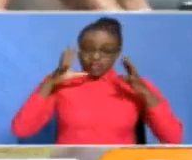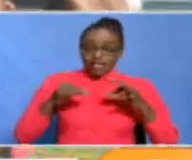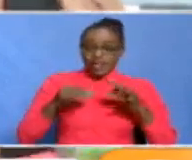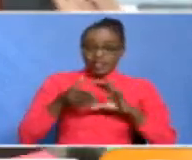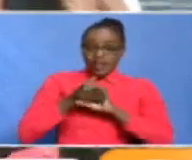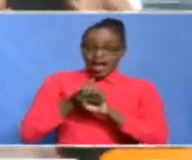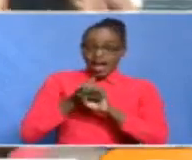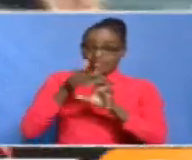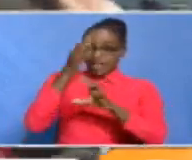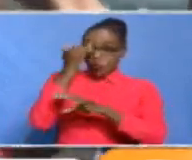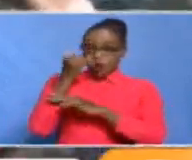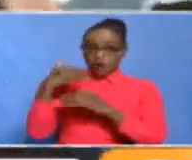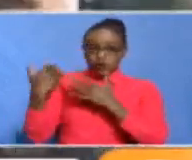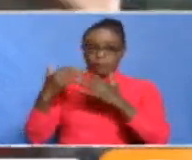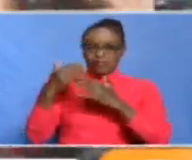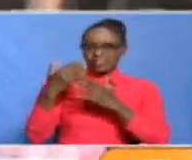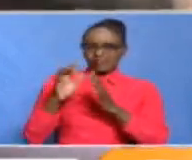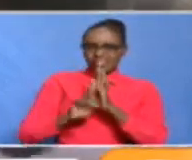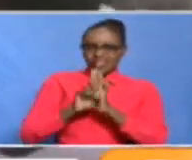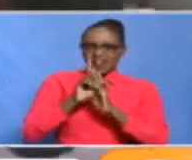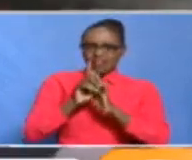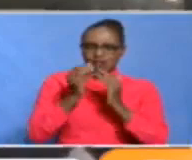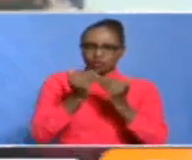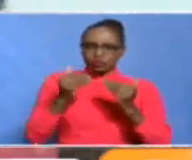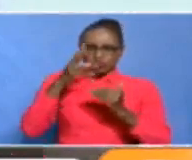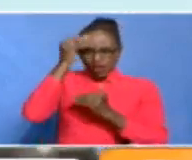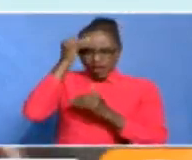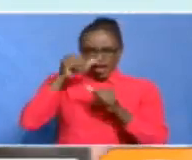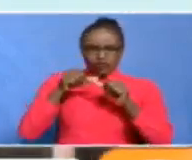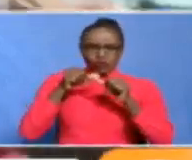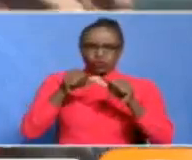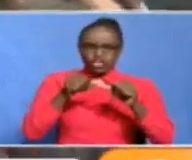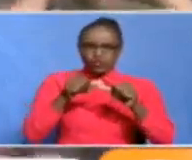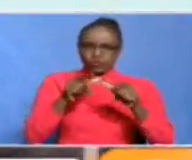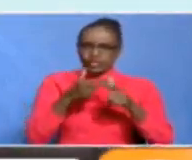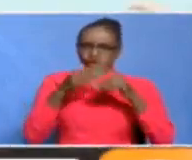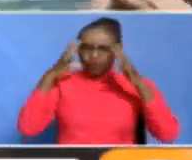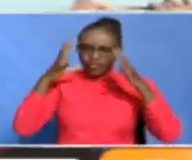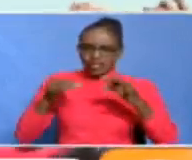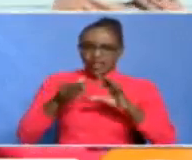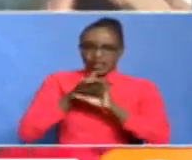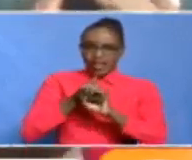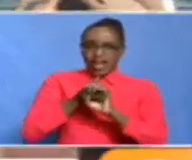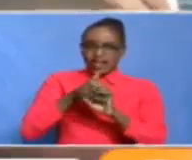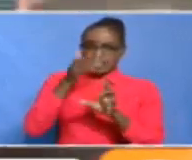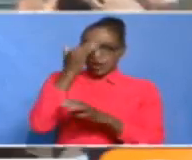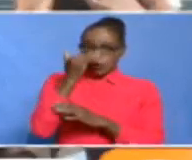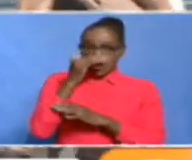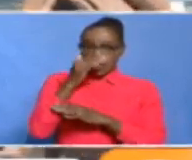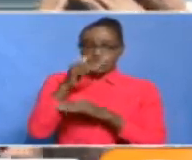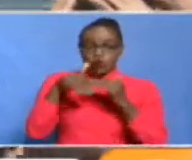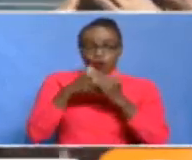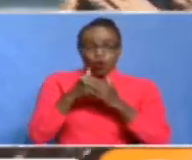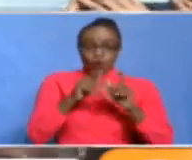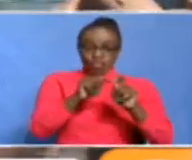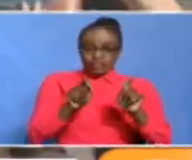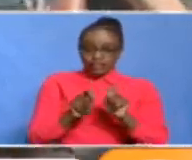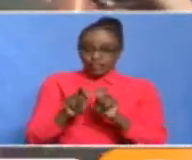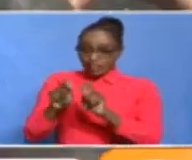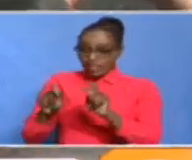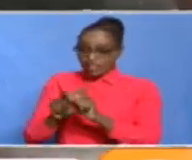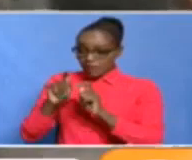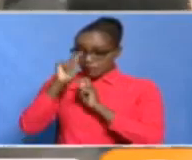kama Wakenya tulete maendeleo watoto wasome. Tulienda handshake ndio kila jamii iheshimu